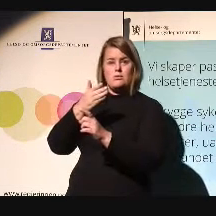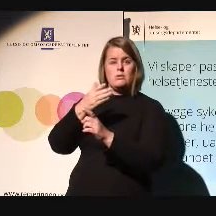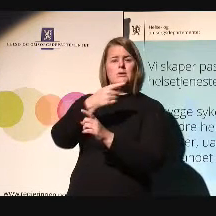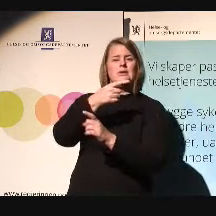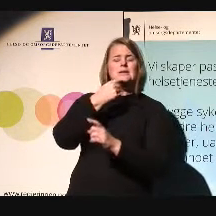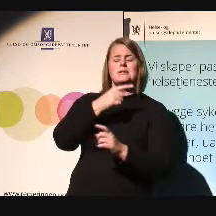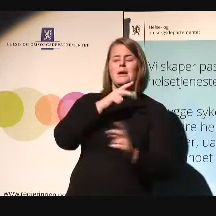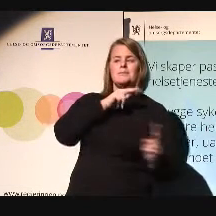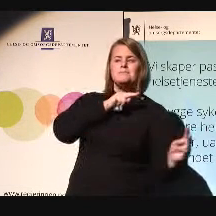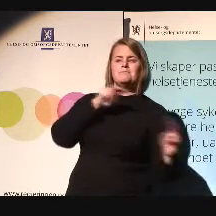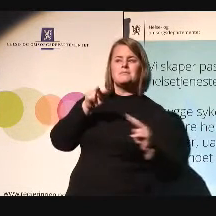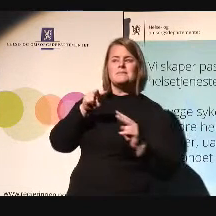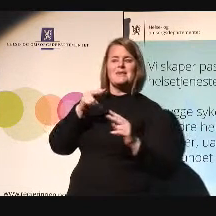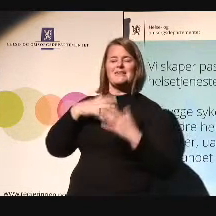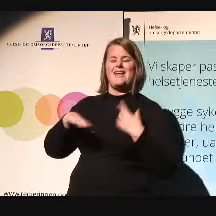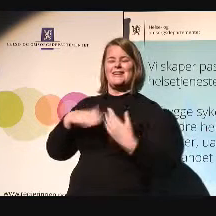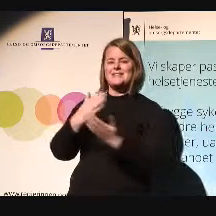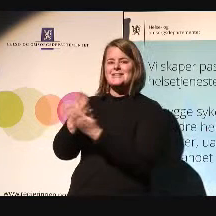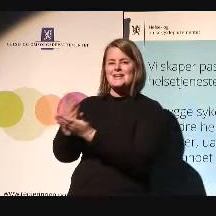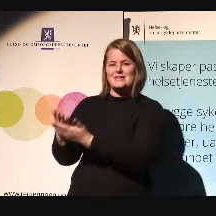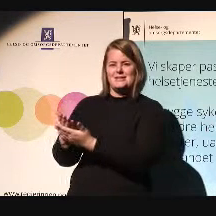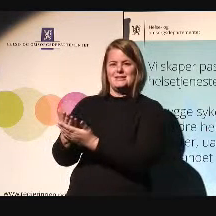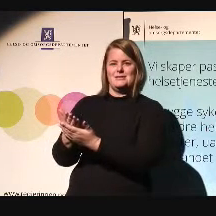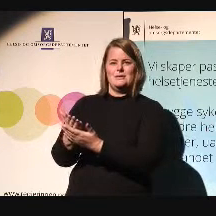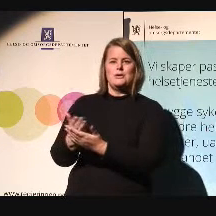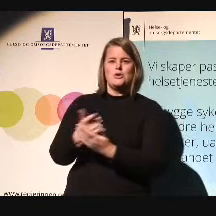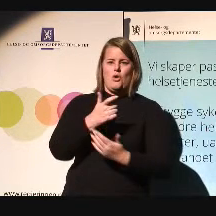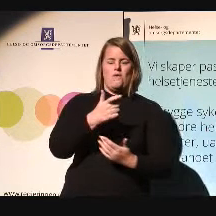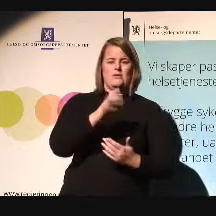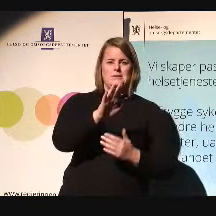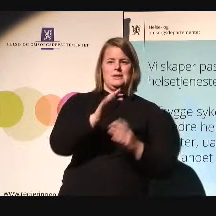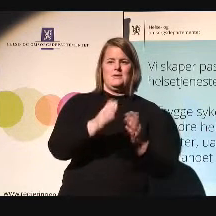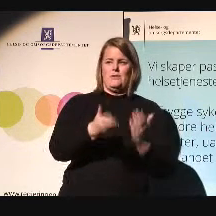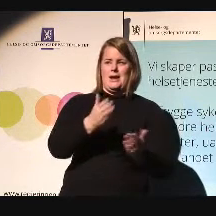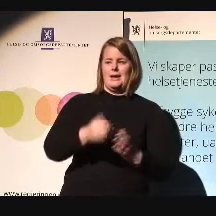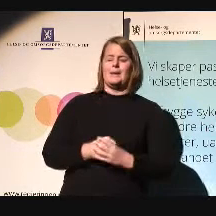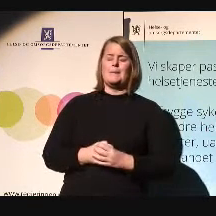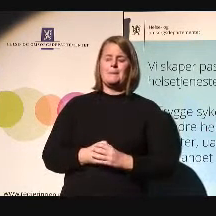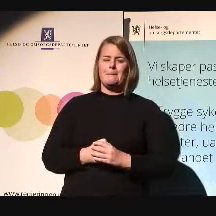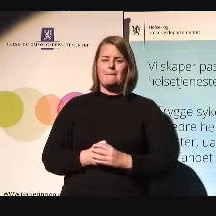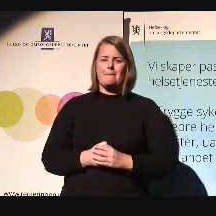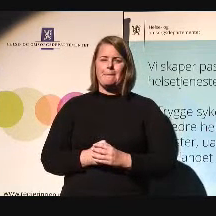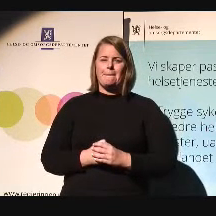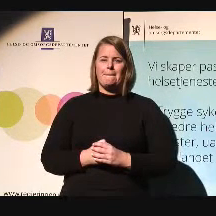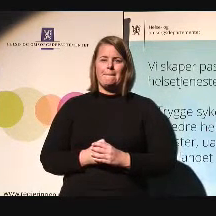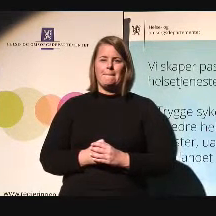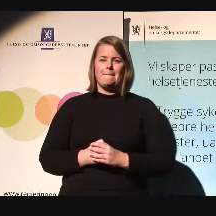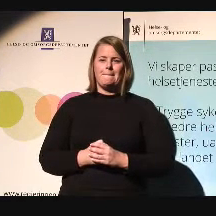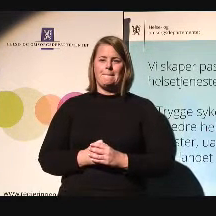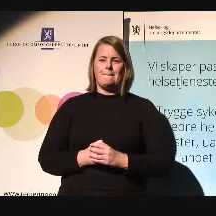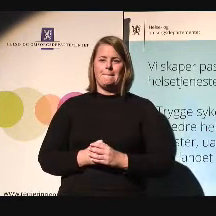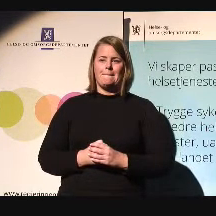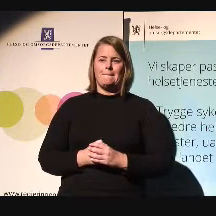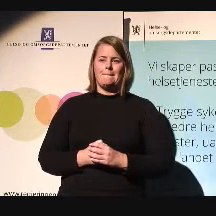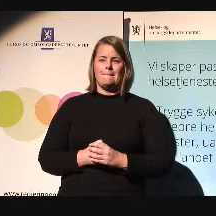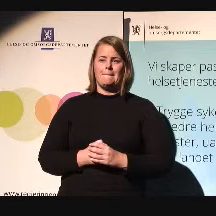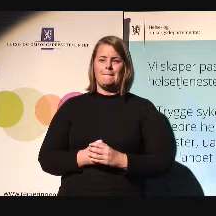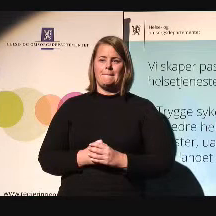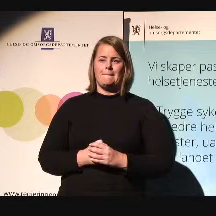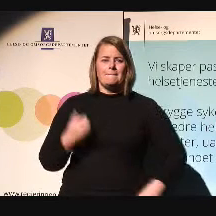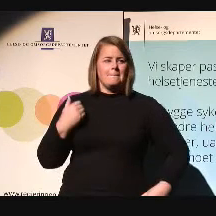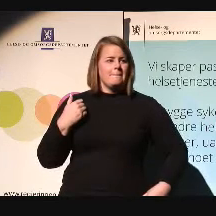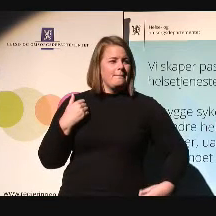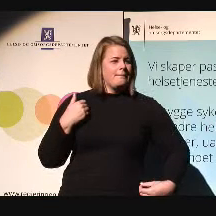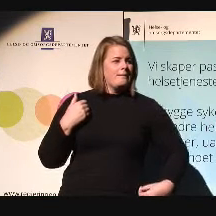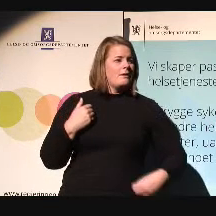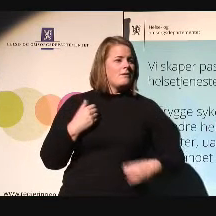som var budskapet fra Gjørvs vurderinger. Også under tsunamien var det litt på samme måte.